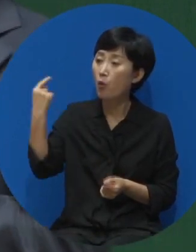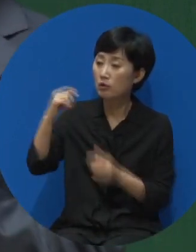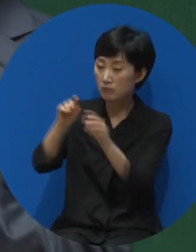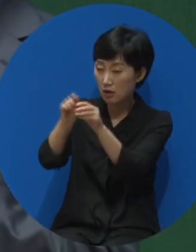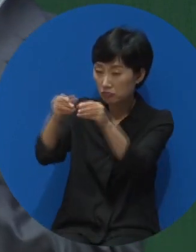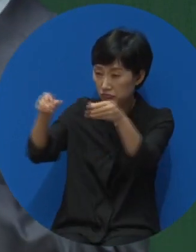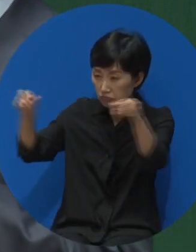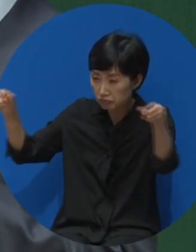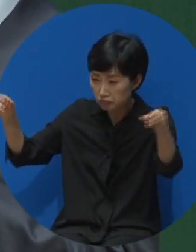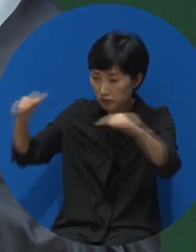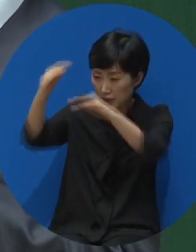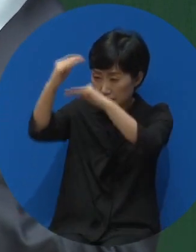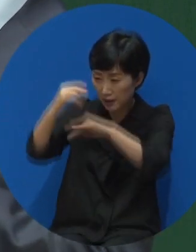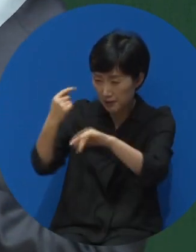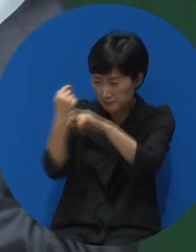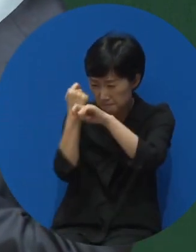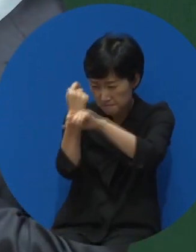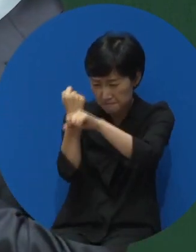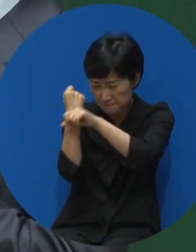거예요.